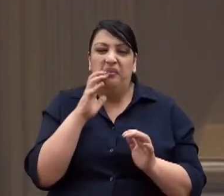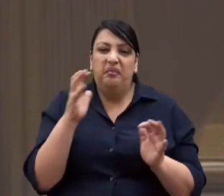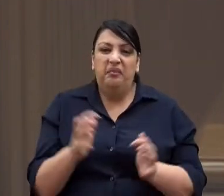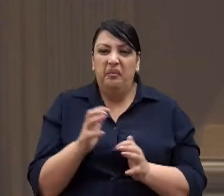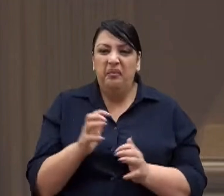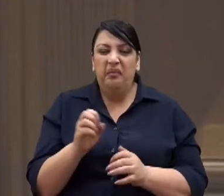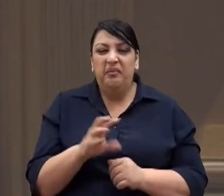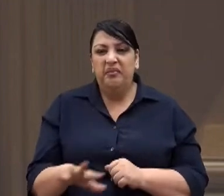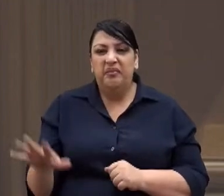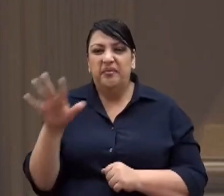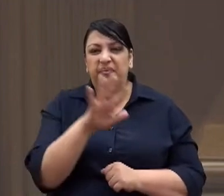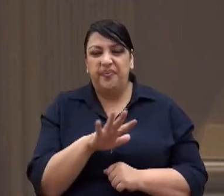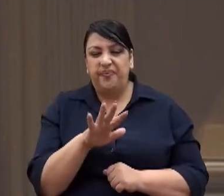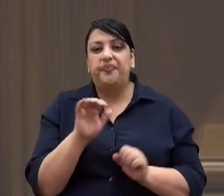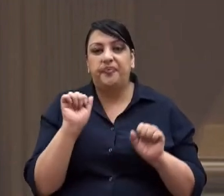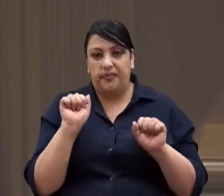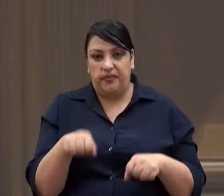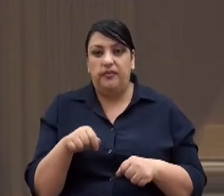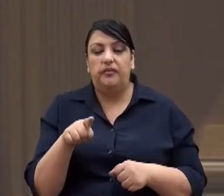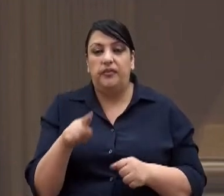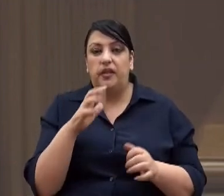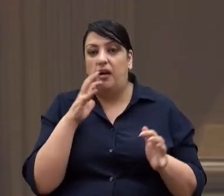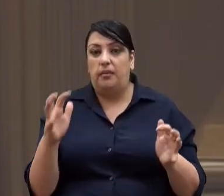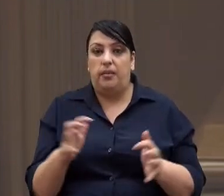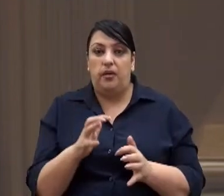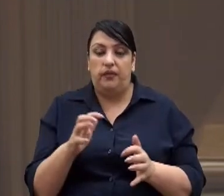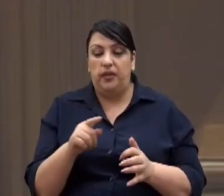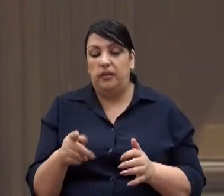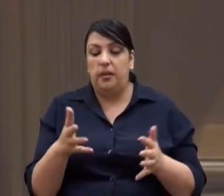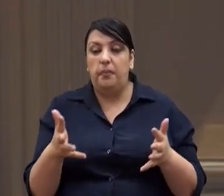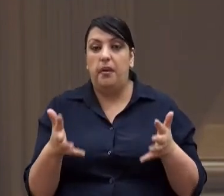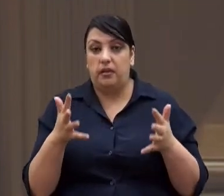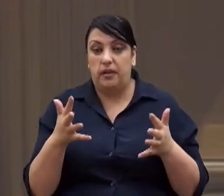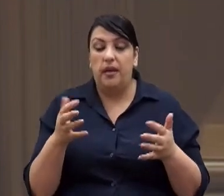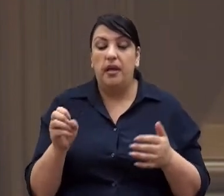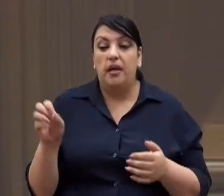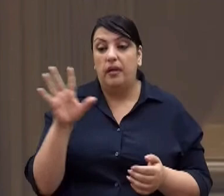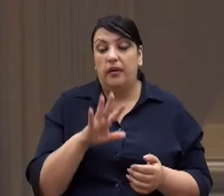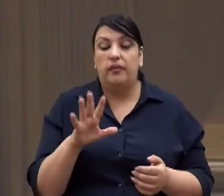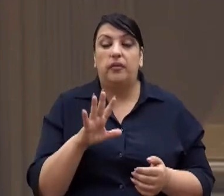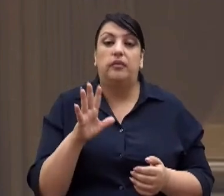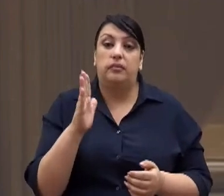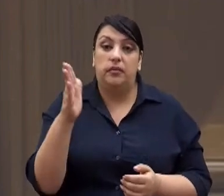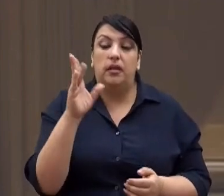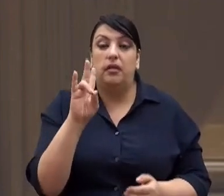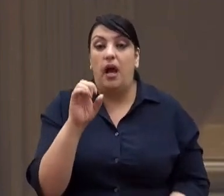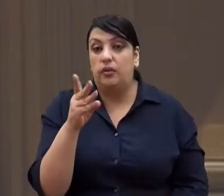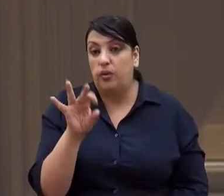միայն Եվրամիությունը կարող է դա ապահովել, հիմա դա արդեն պարզ է, Եվրամիություն, հետագայում նաև ՆԱՏՕ-ն, բայց